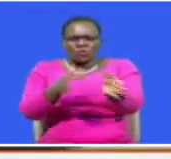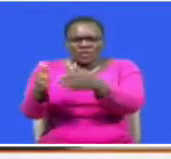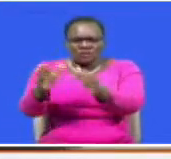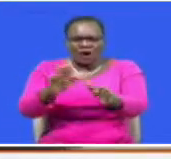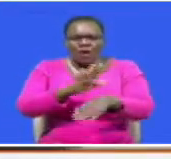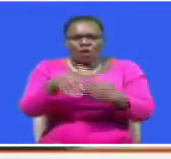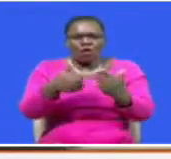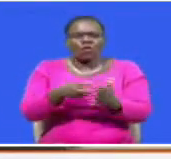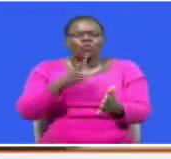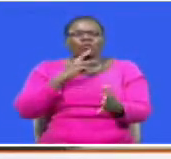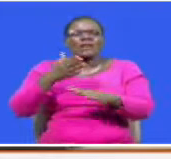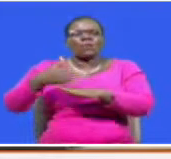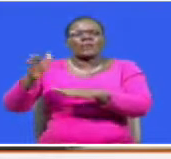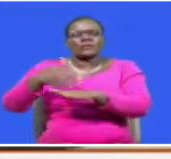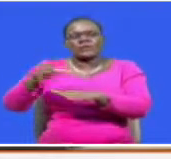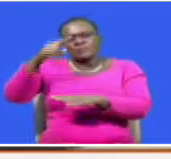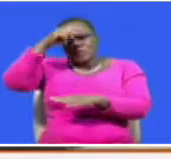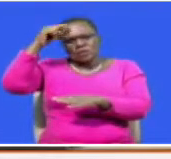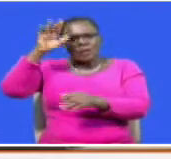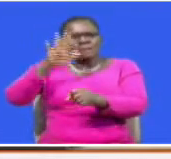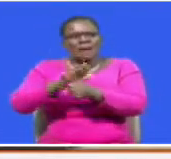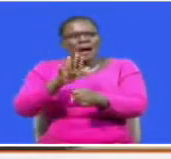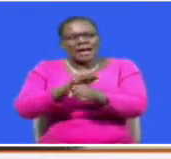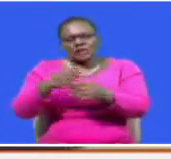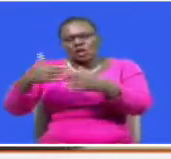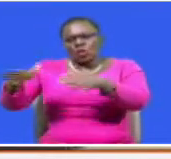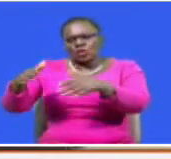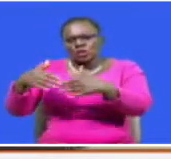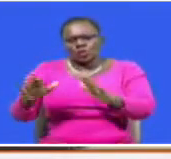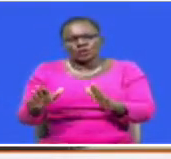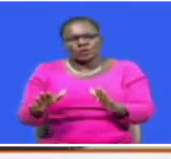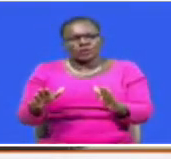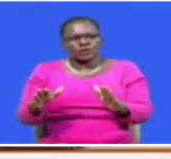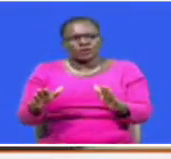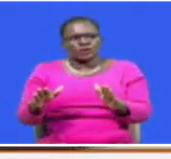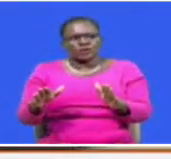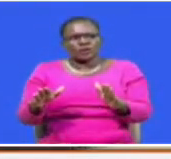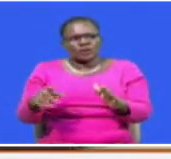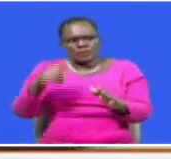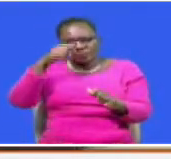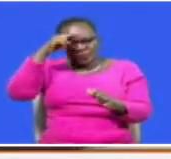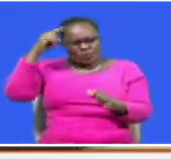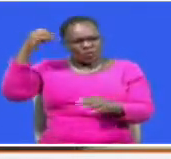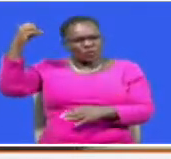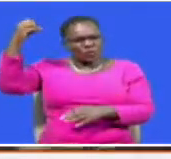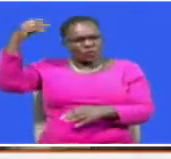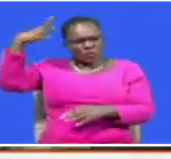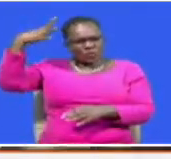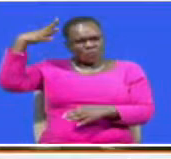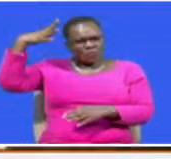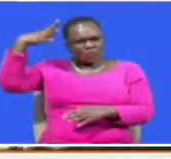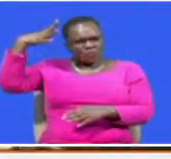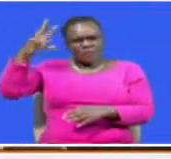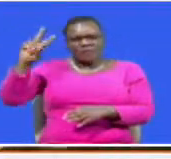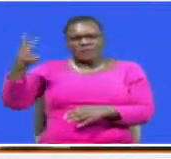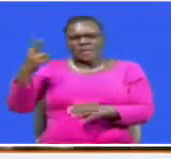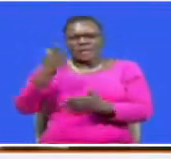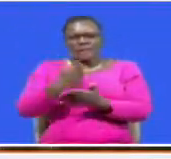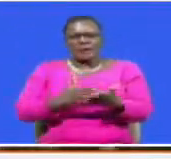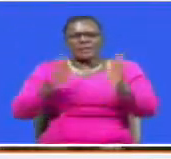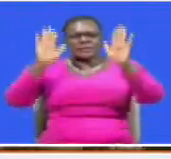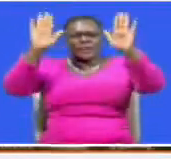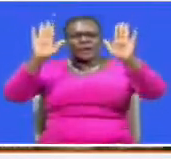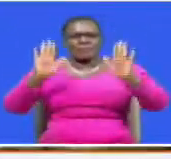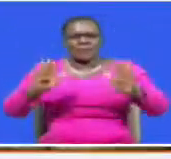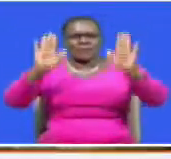yote yanakuwa wasted kwa sababu mingi yanapotea katika juu ya joto ya, in terms of evaporation. Awamu ya pili ya kampeni